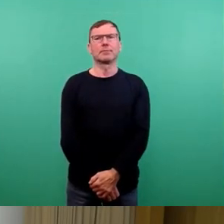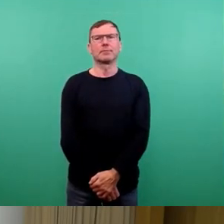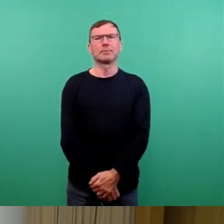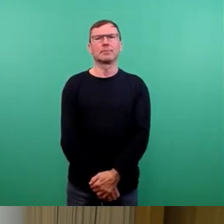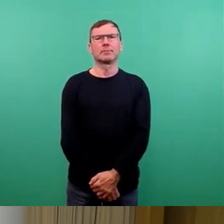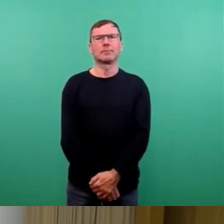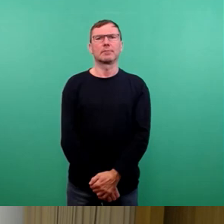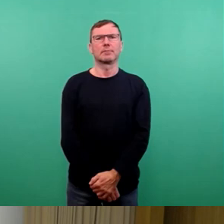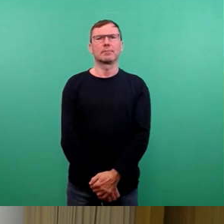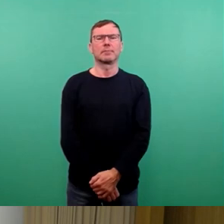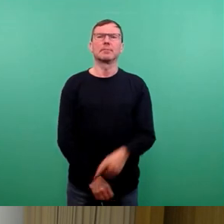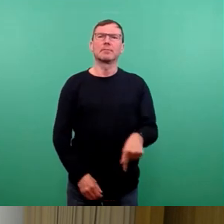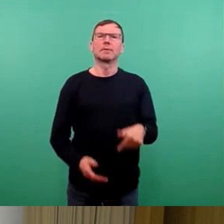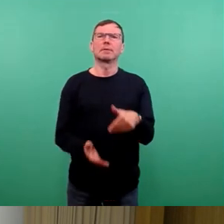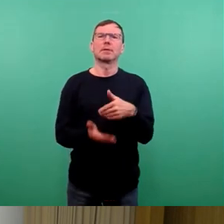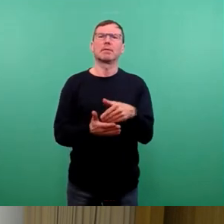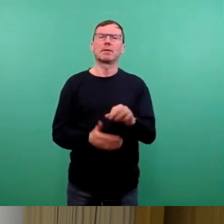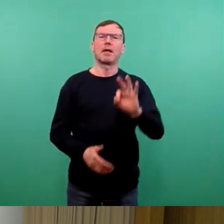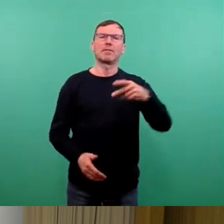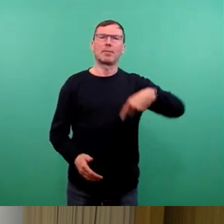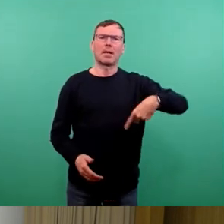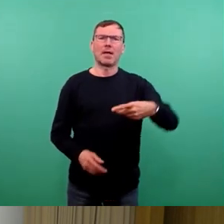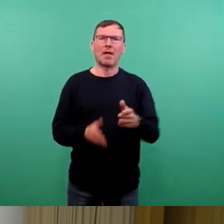So, wir machen weiter. Wir sind bei der FDP-Fraktion. Herr Zastrom.